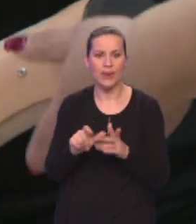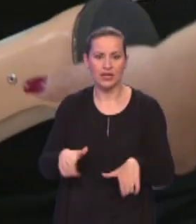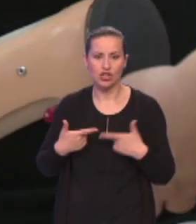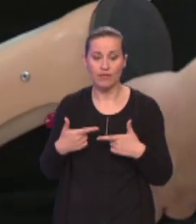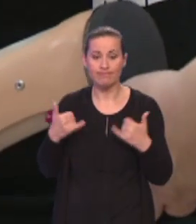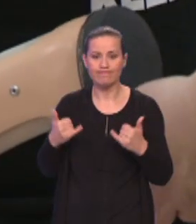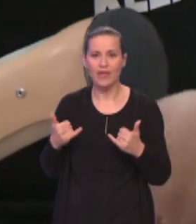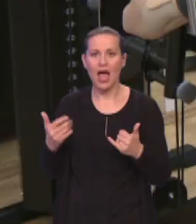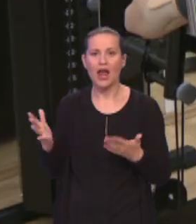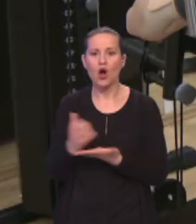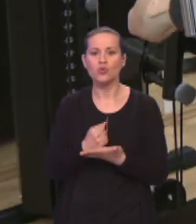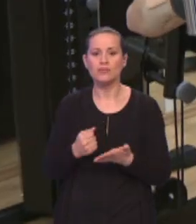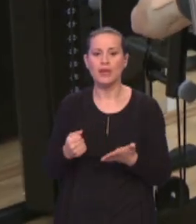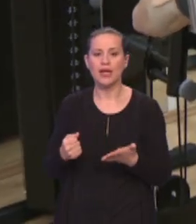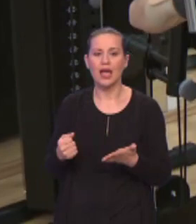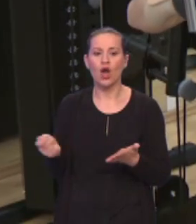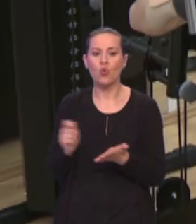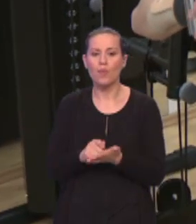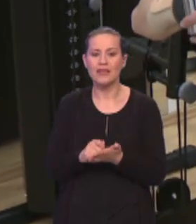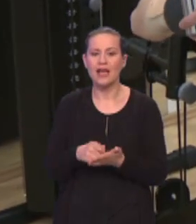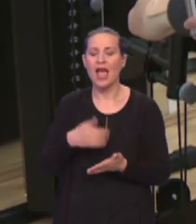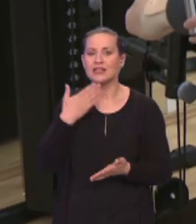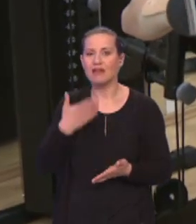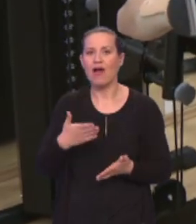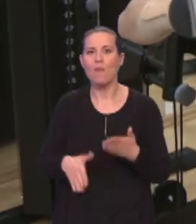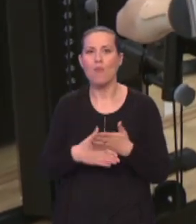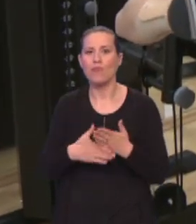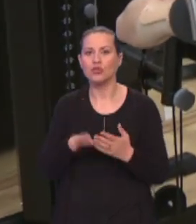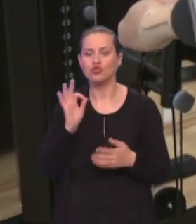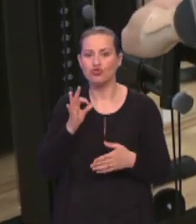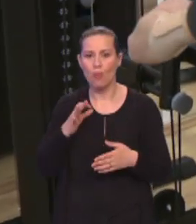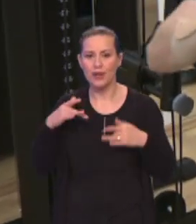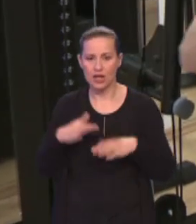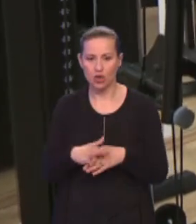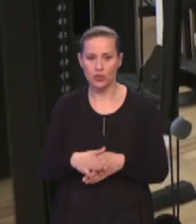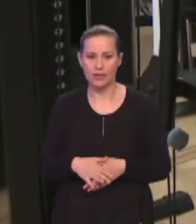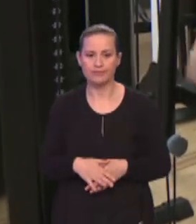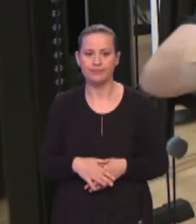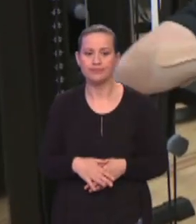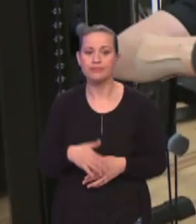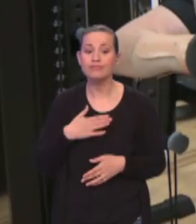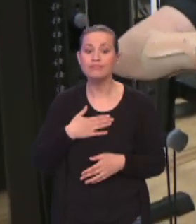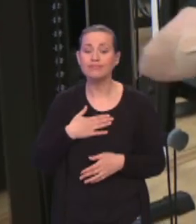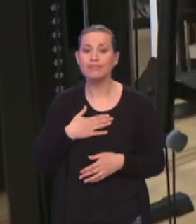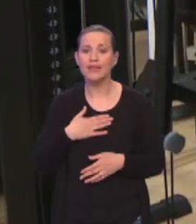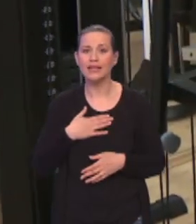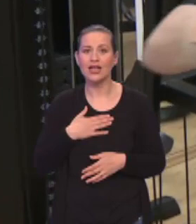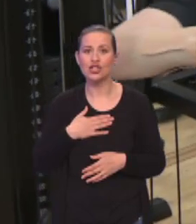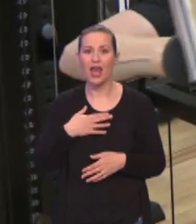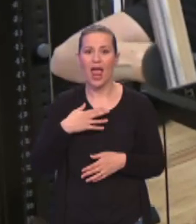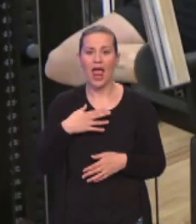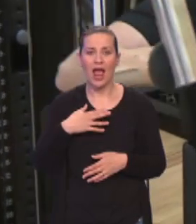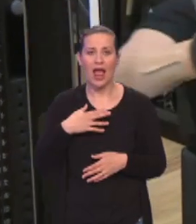uspjeli nabaviti zahvaljujući pomoći dobrih ljudi. Naši srebreni, za nas zlatni, su